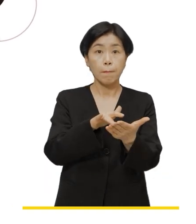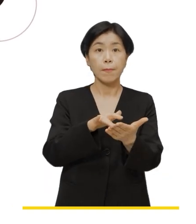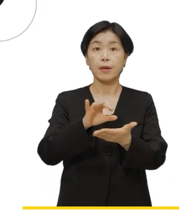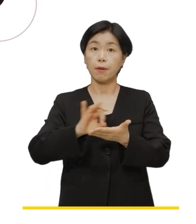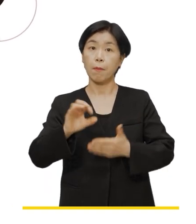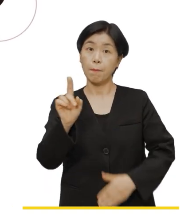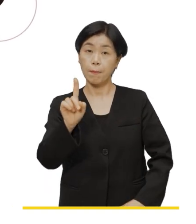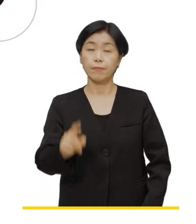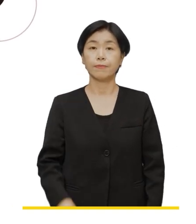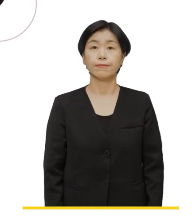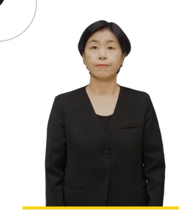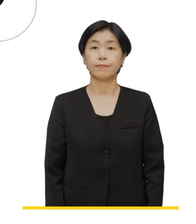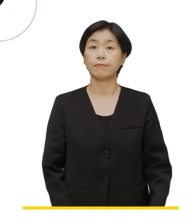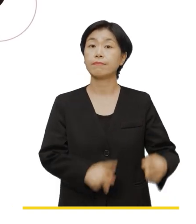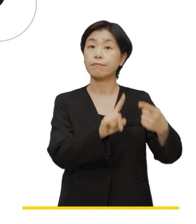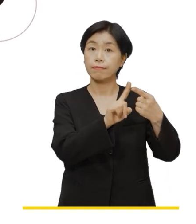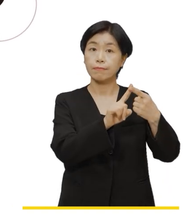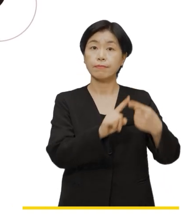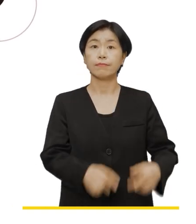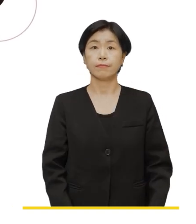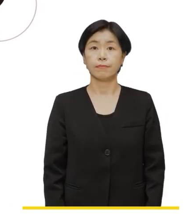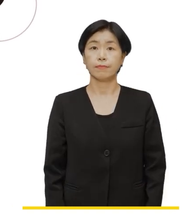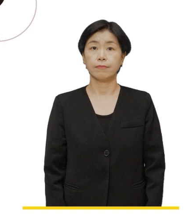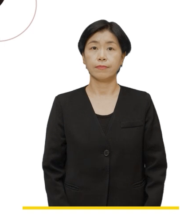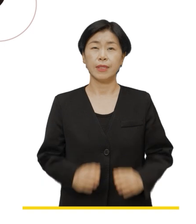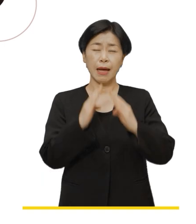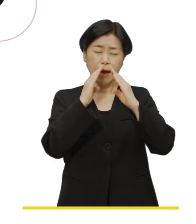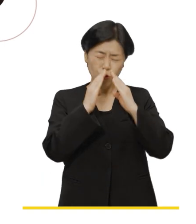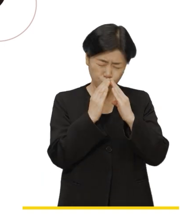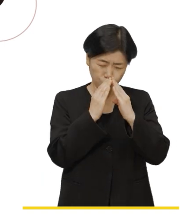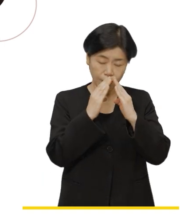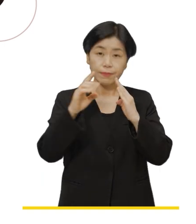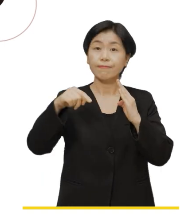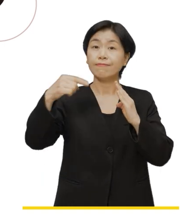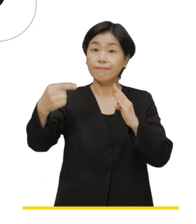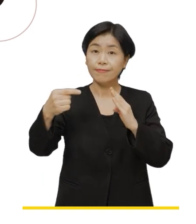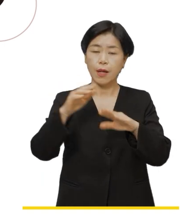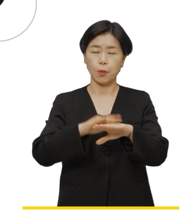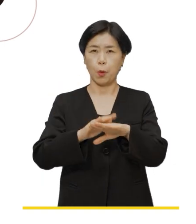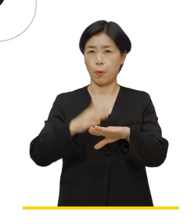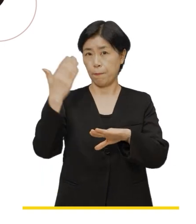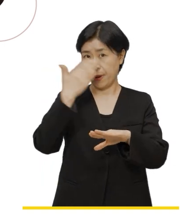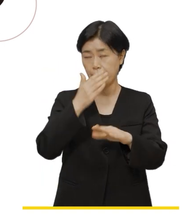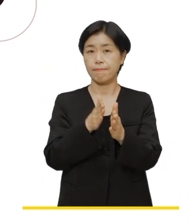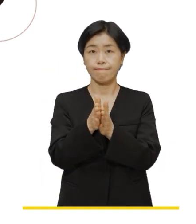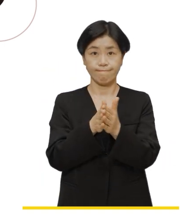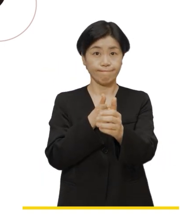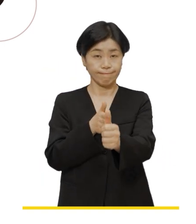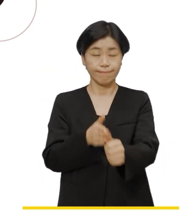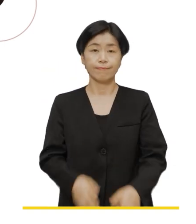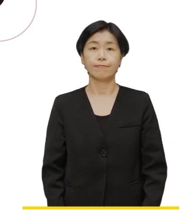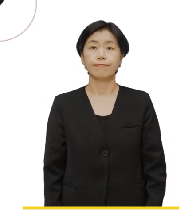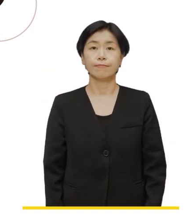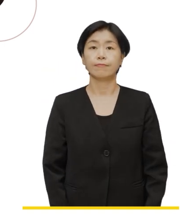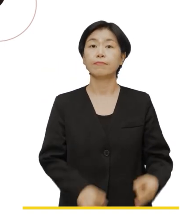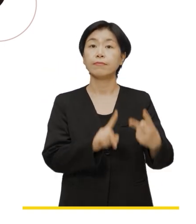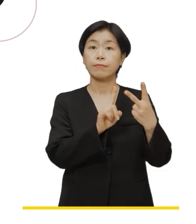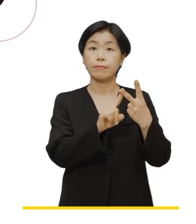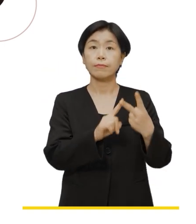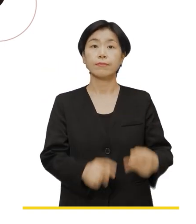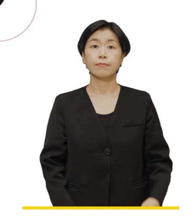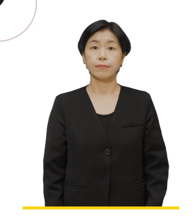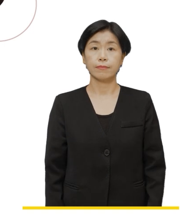사용해요. 첫 번째, 코를 풀고 손을 깨끗이 씻어요. 두